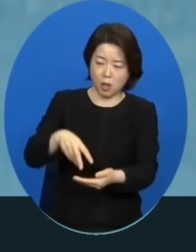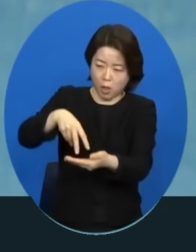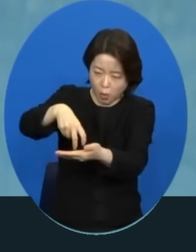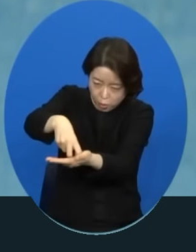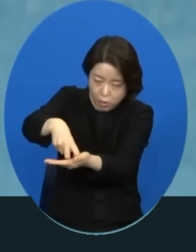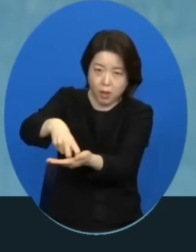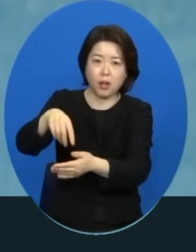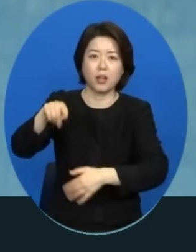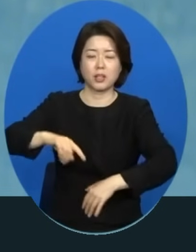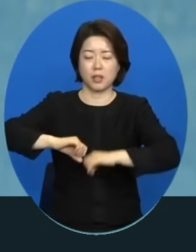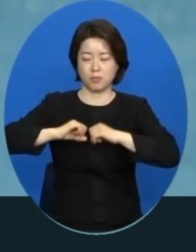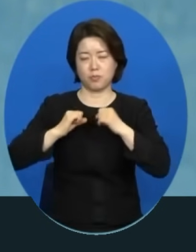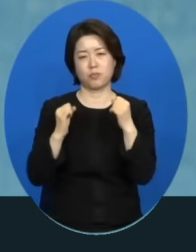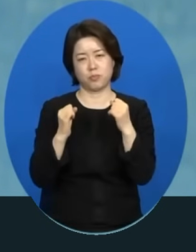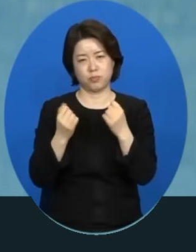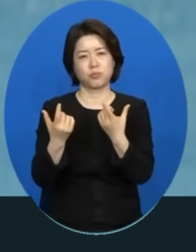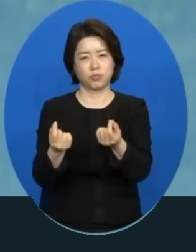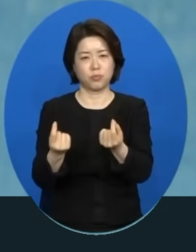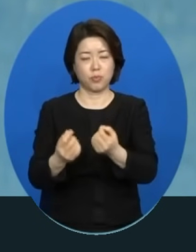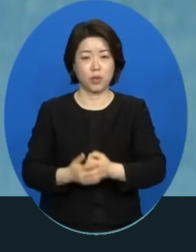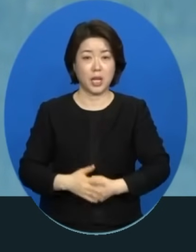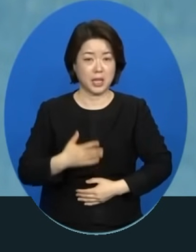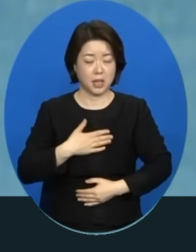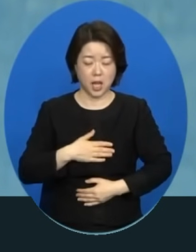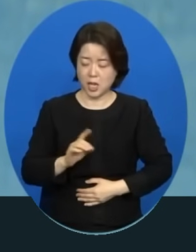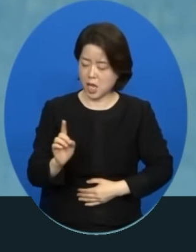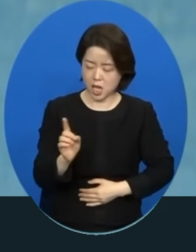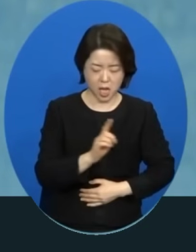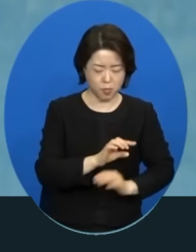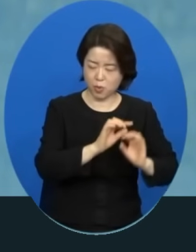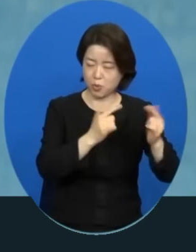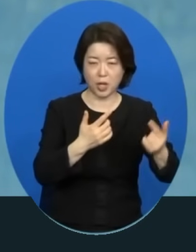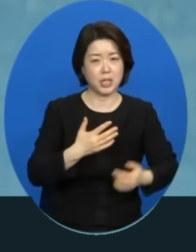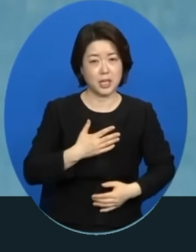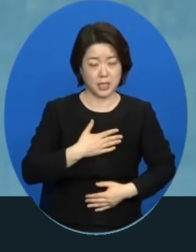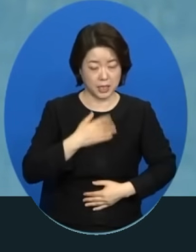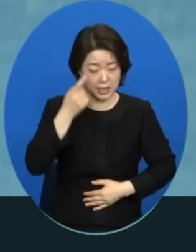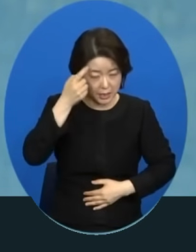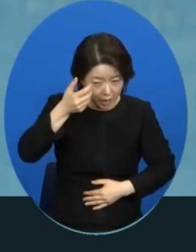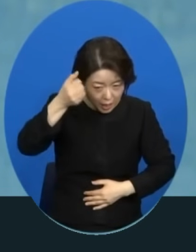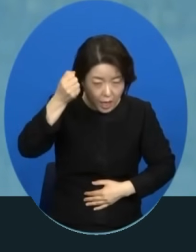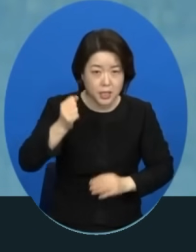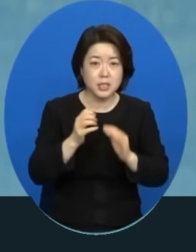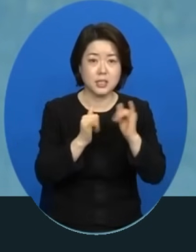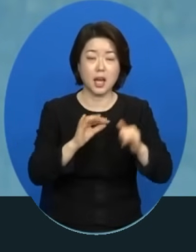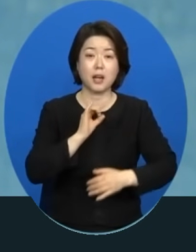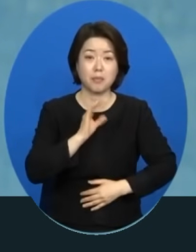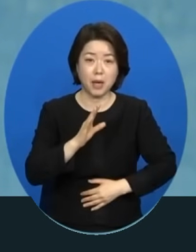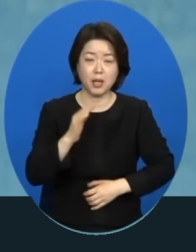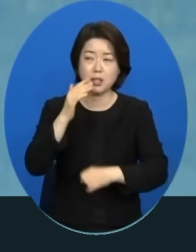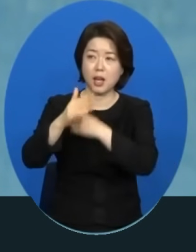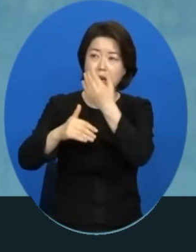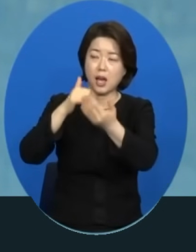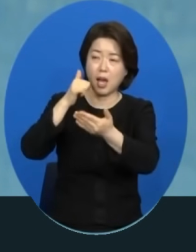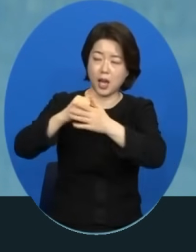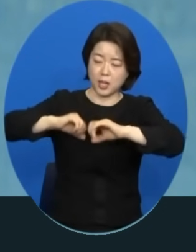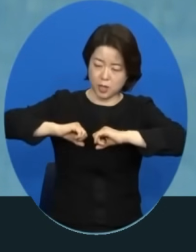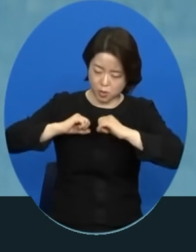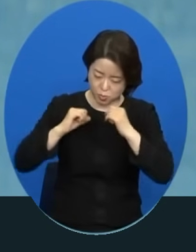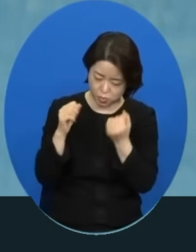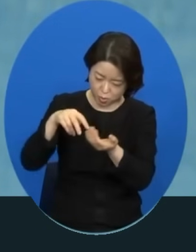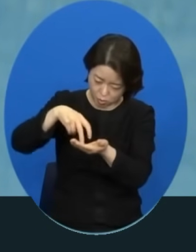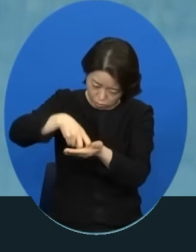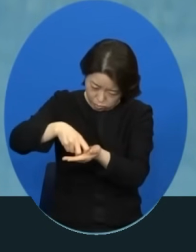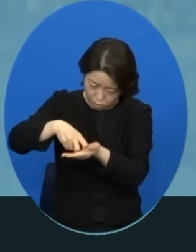바로 복종이죠. 나는 아무것도 아닙니다 라고 여기는 자들만이 하나님께